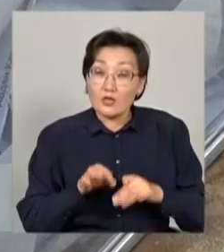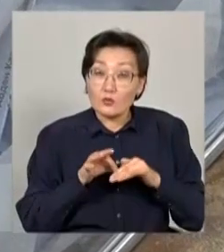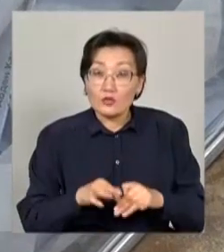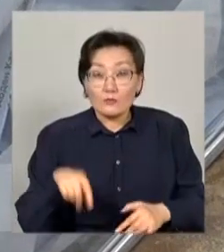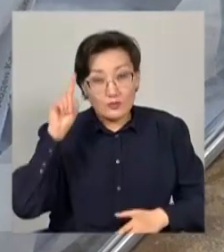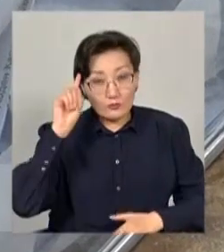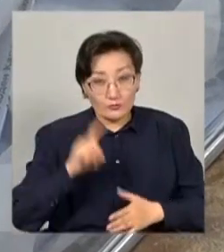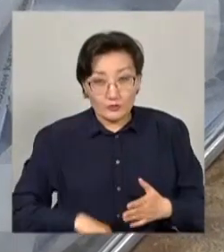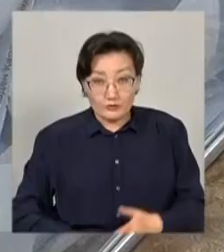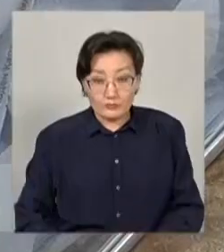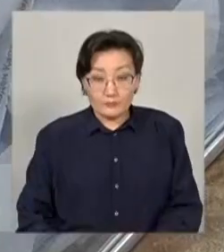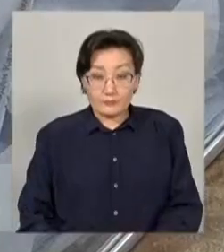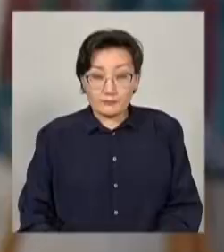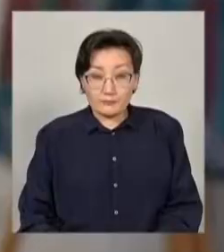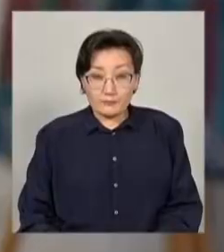үмітте.